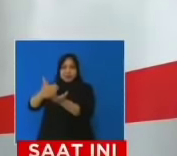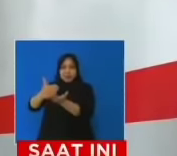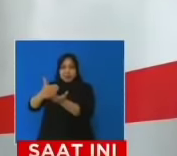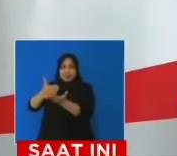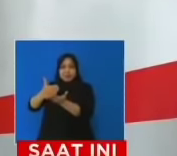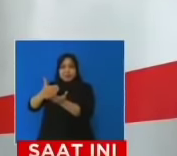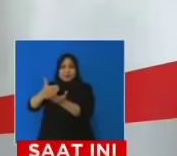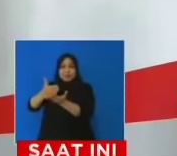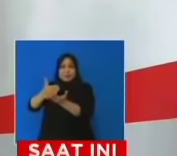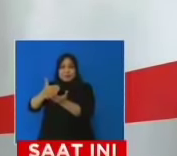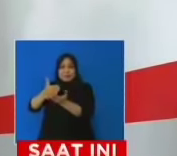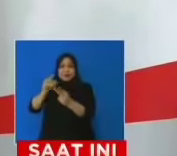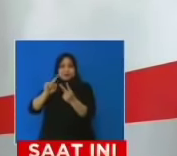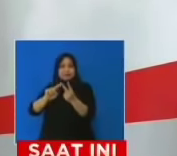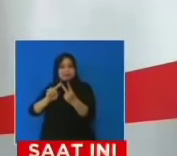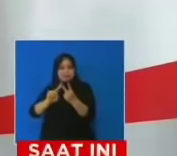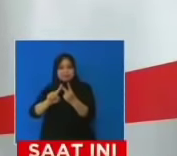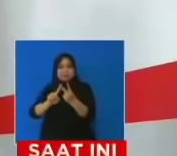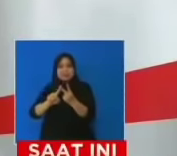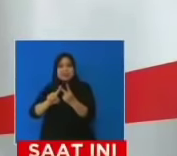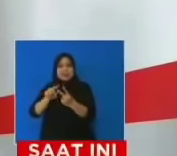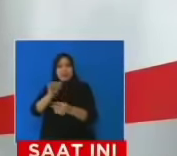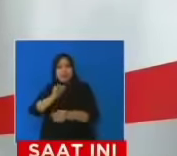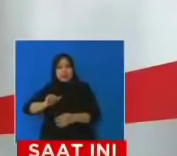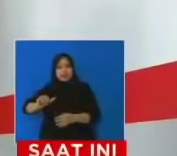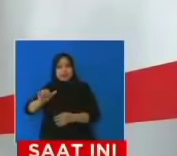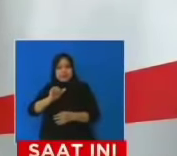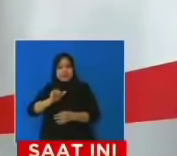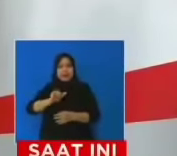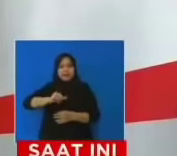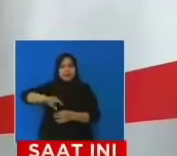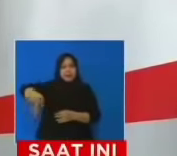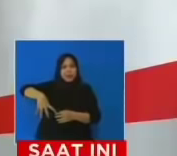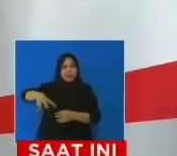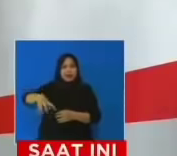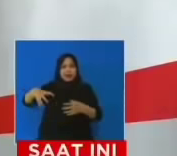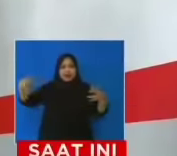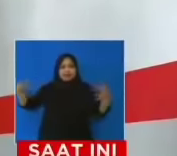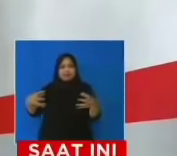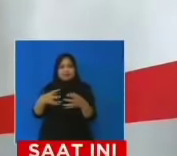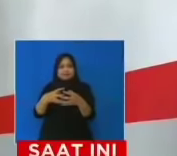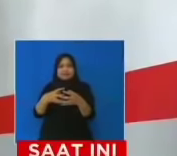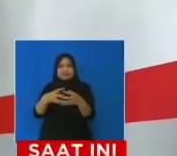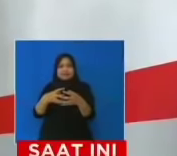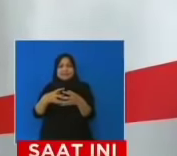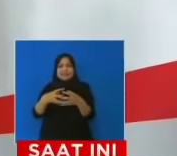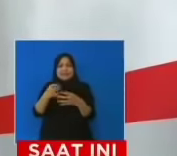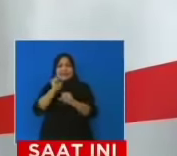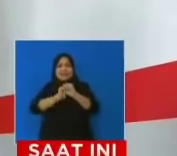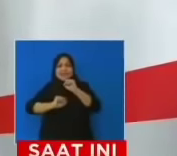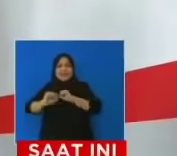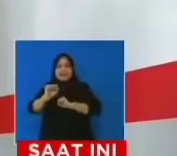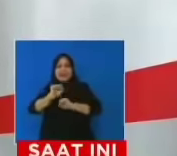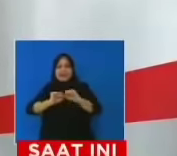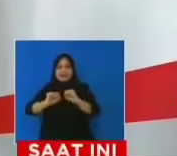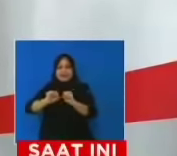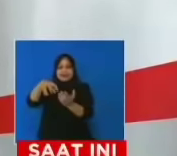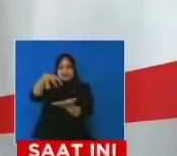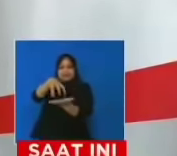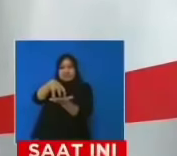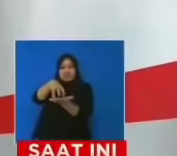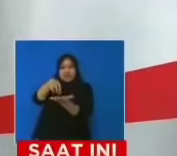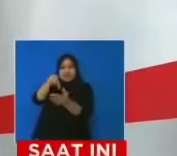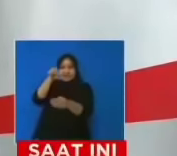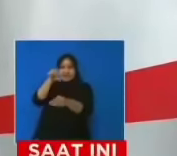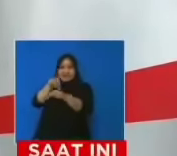maka kita juga harus bersama-sama dengan seluruh keluarga melaksanakan gerakan pemberantasan sarang